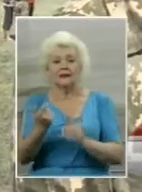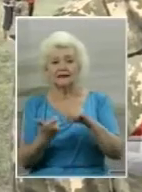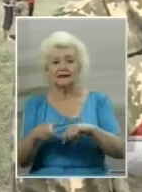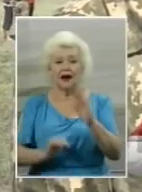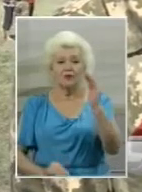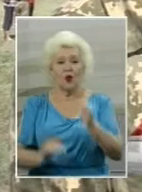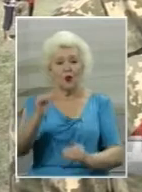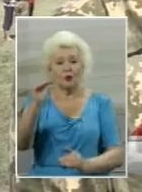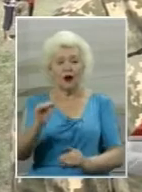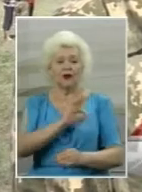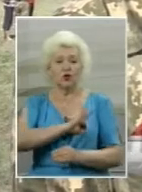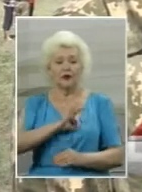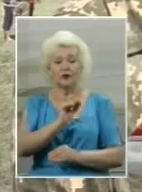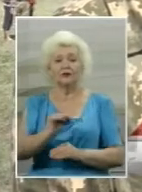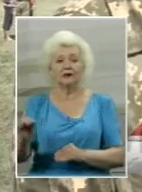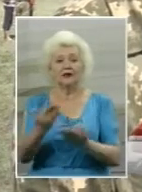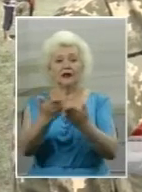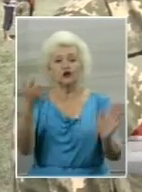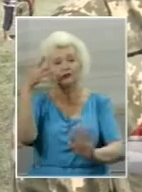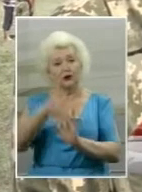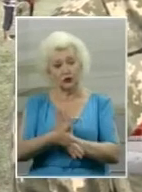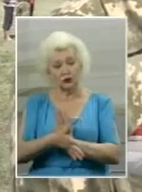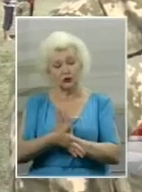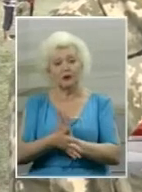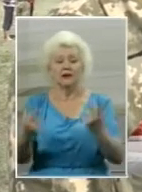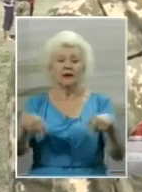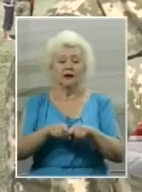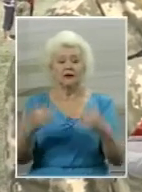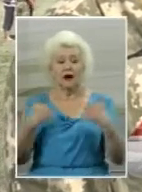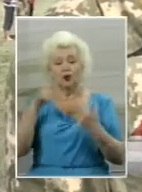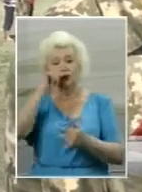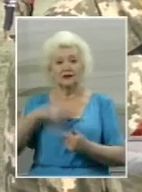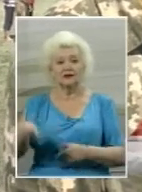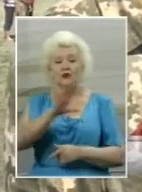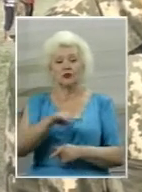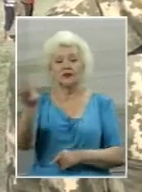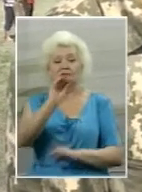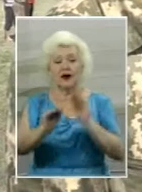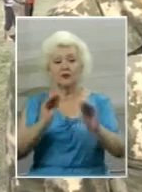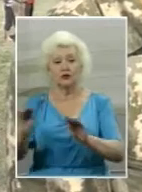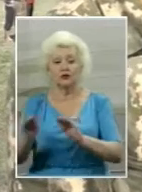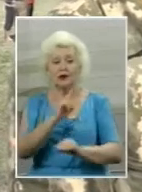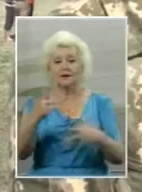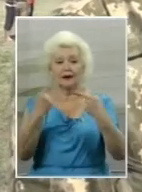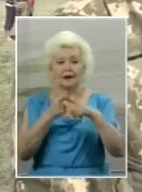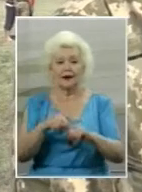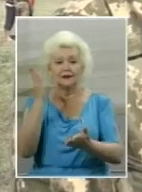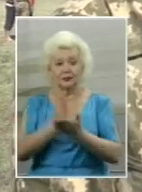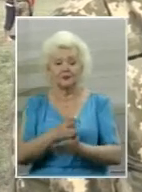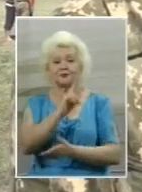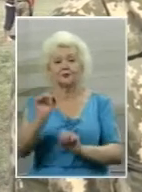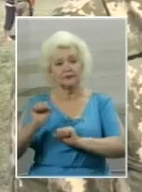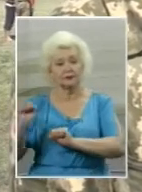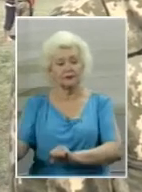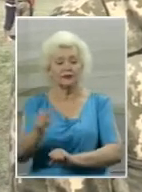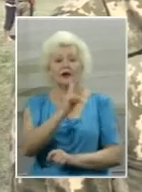малку виховувати дітей, щоб вони розуміли, як у нас в країні все влаштовано, яка техніка є, хто їх захищає,